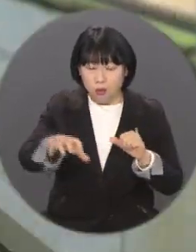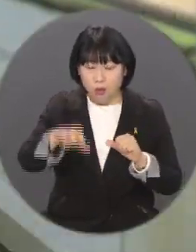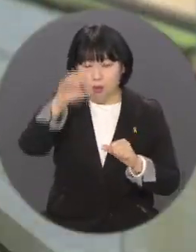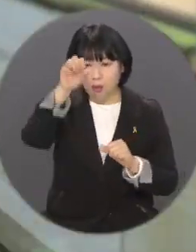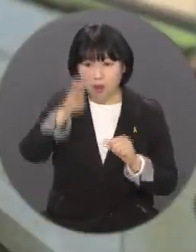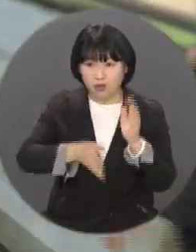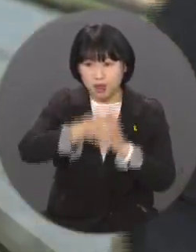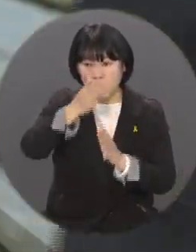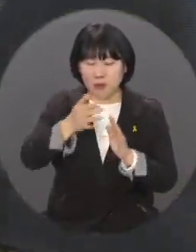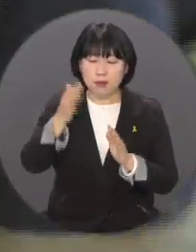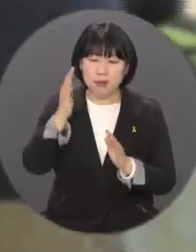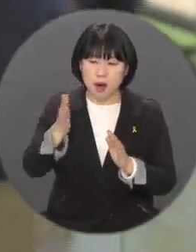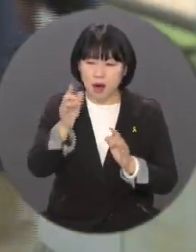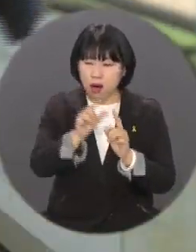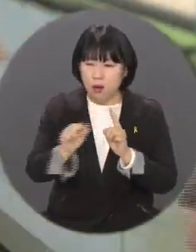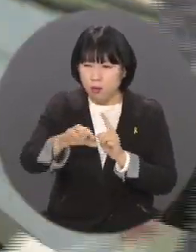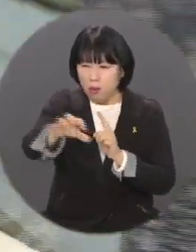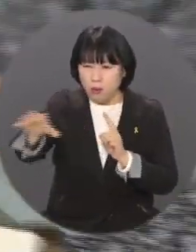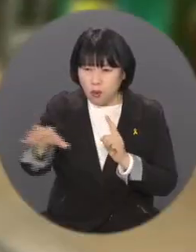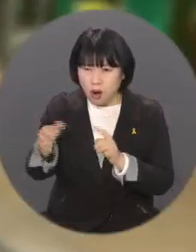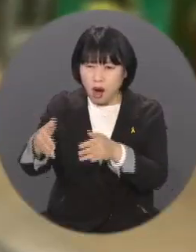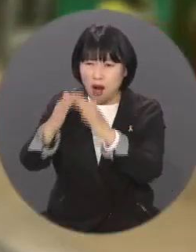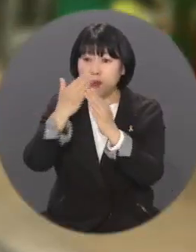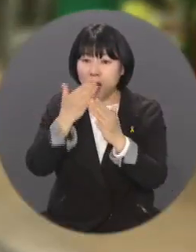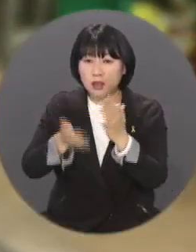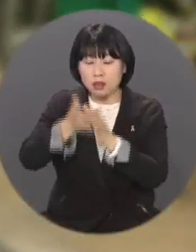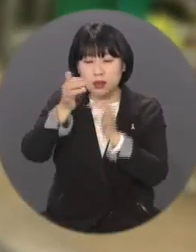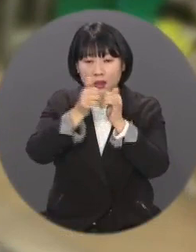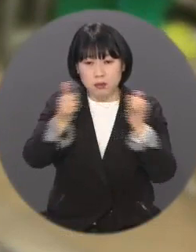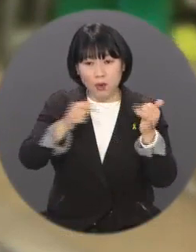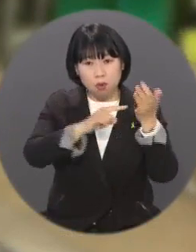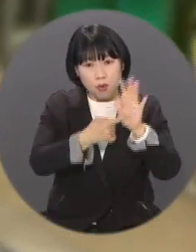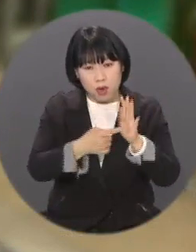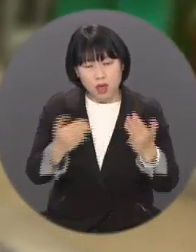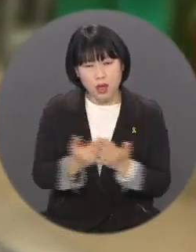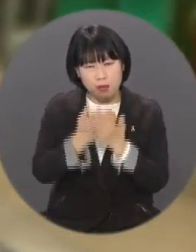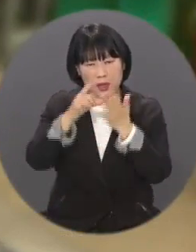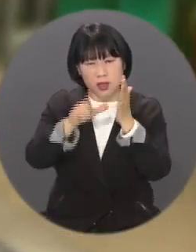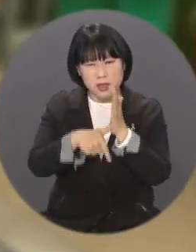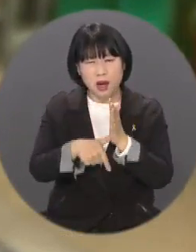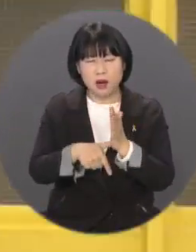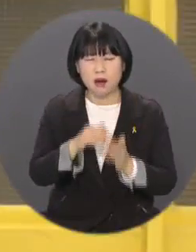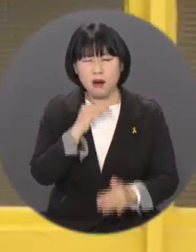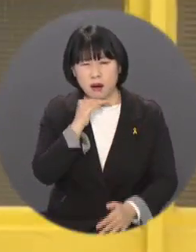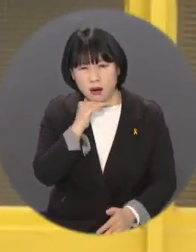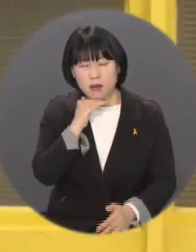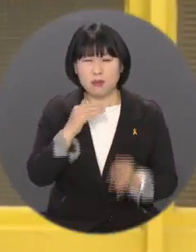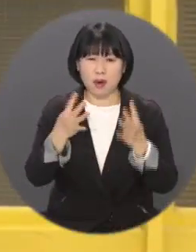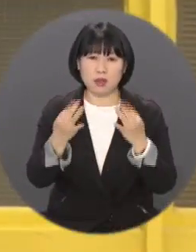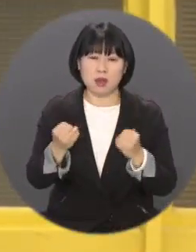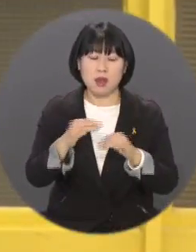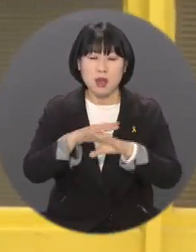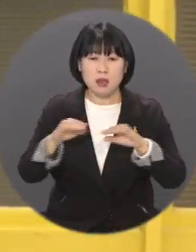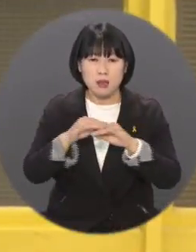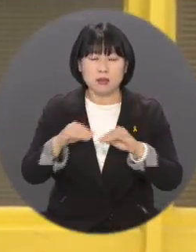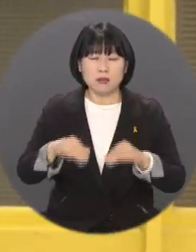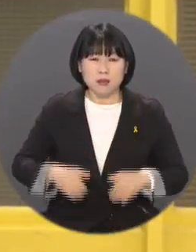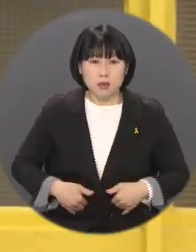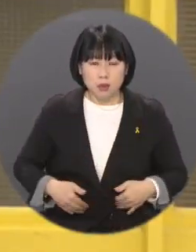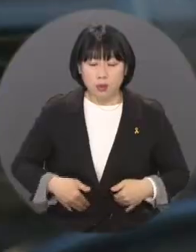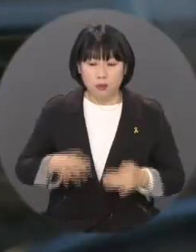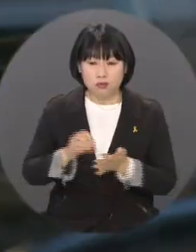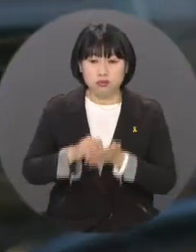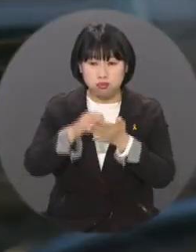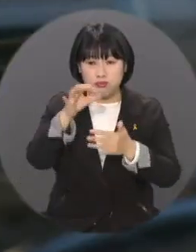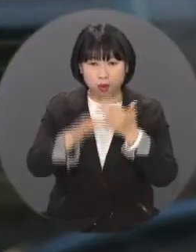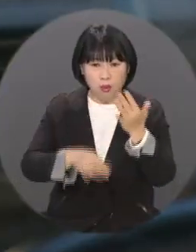가능성이 높은 가운데 시민들에게 공개하고 개발하기까지 넘어야 할 산은 많습니다. 한편 광주시는 쇼핑몰 입점 절차에